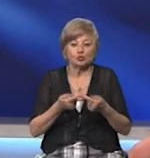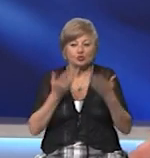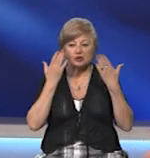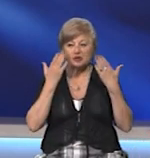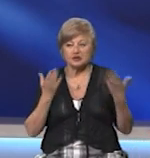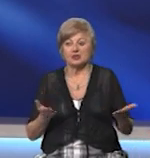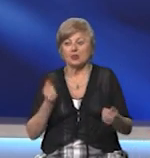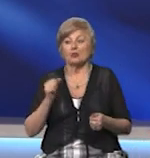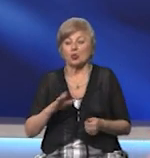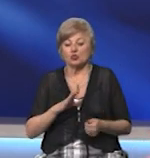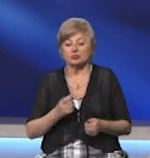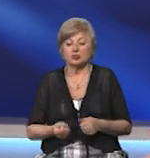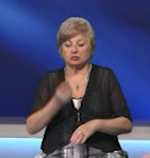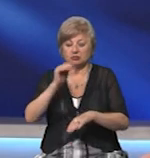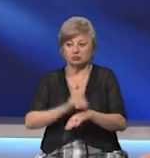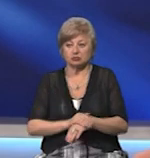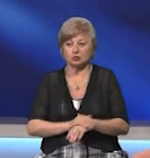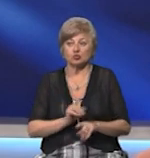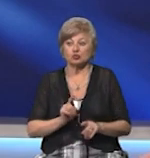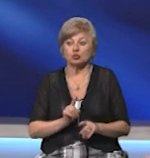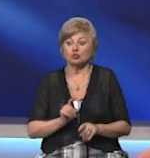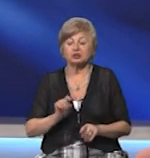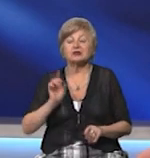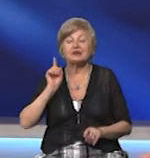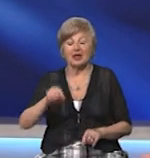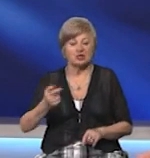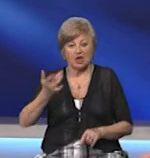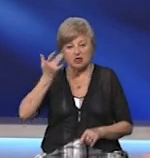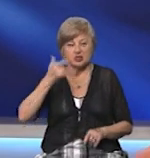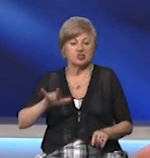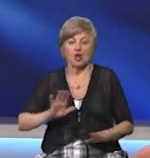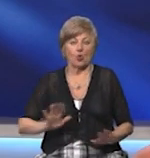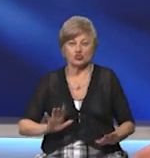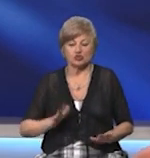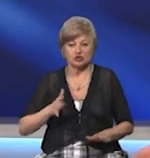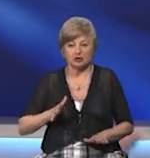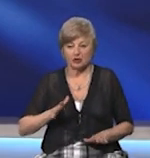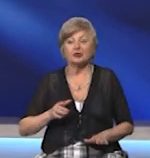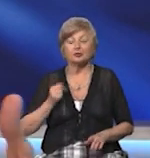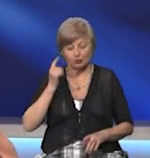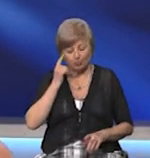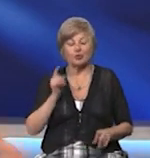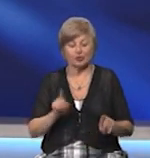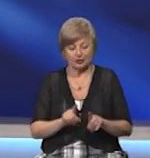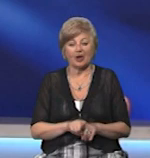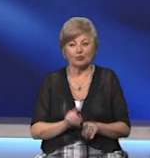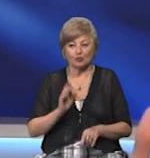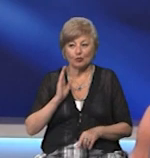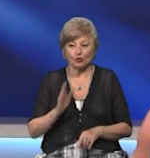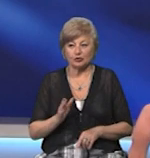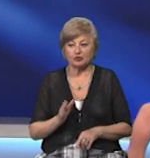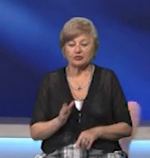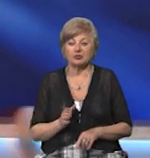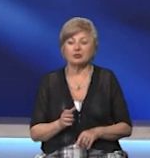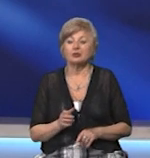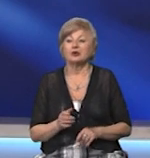бо може виявитися, що вони там знайдуть щось, чого вони не очікували, і, скоріш за все, так і буде. Якби, ну, наскільки мені відомо, на це і